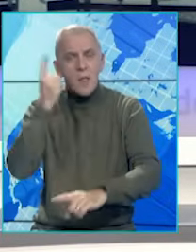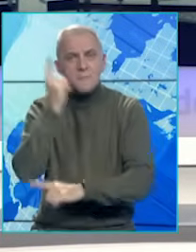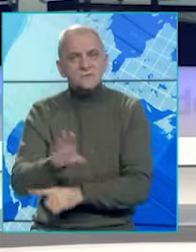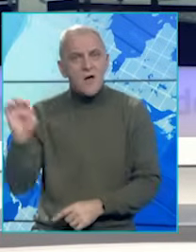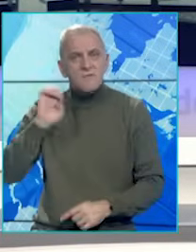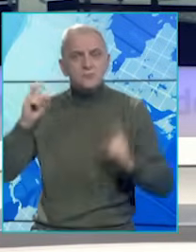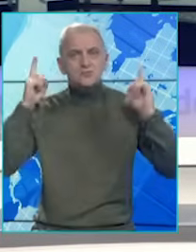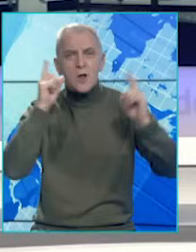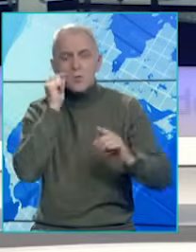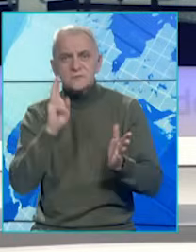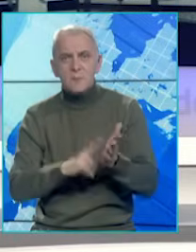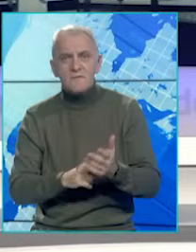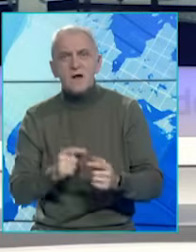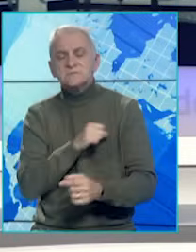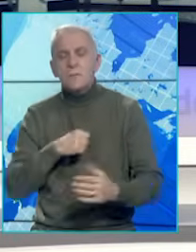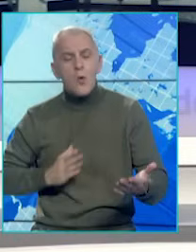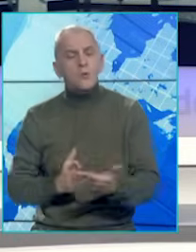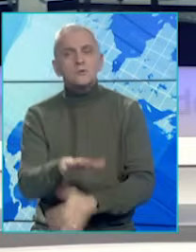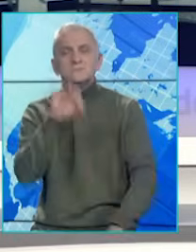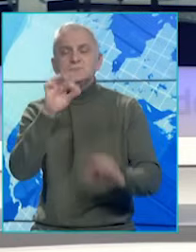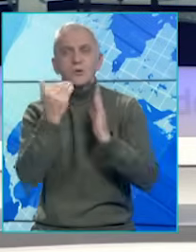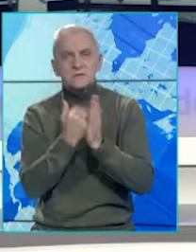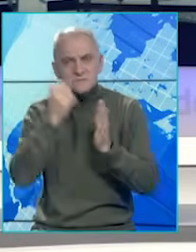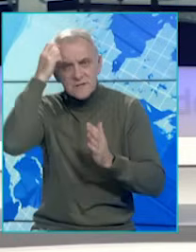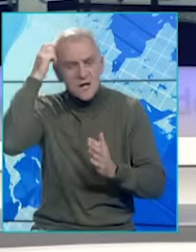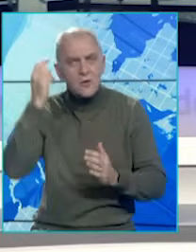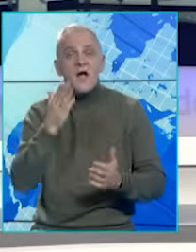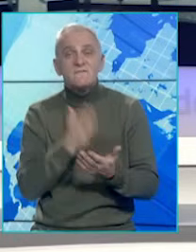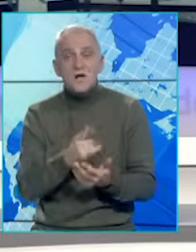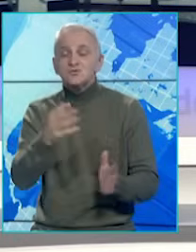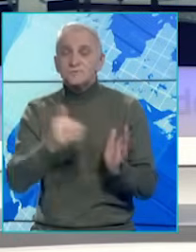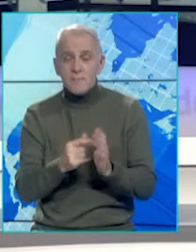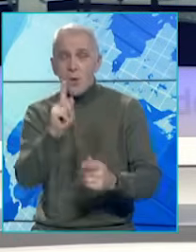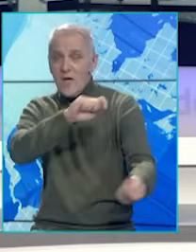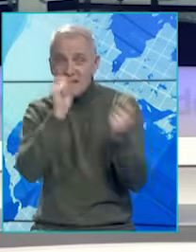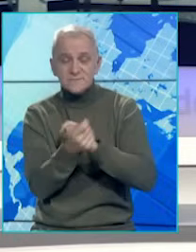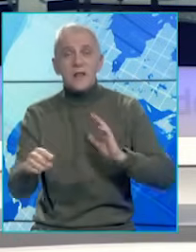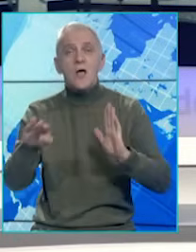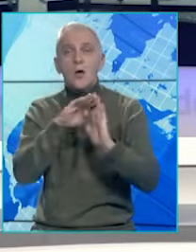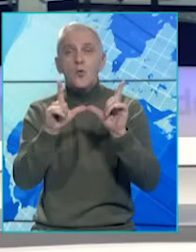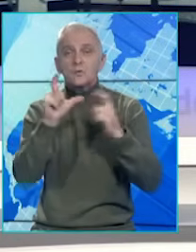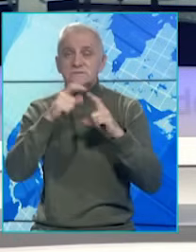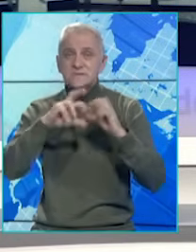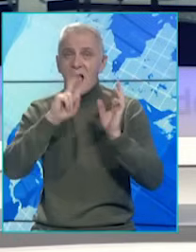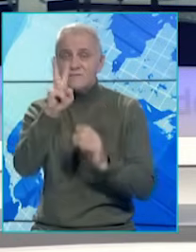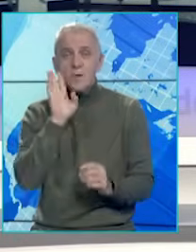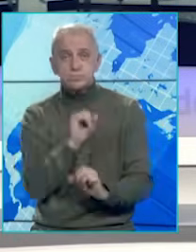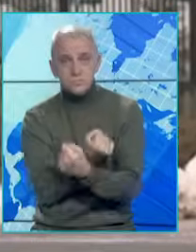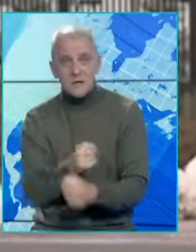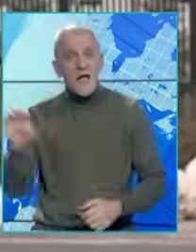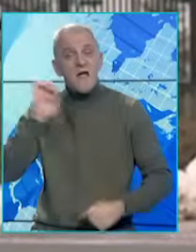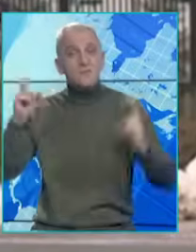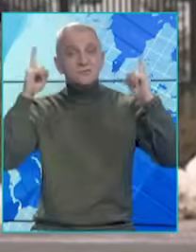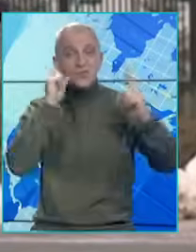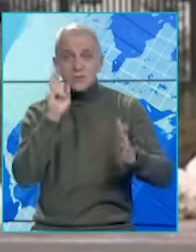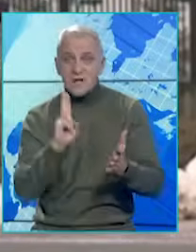provele presude Europskog suda za ljudska prava samo kroz izborni zakon, već su neophodne i izmjene Ustava Bosne i Hercegovine. Europski